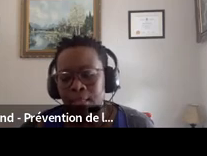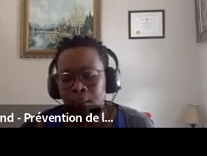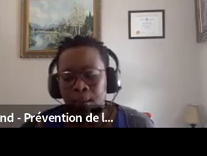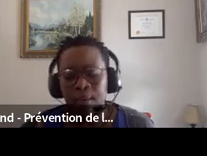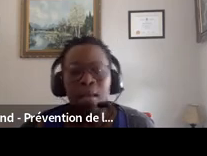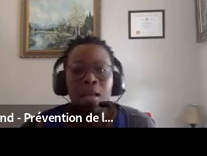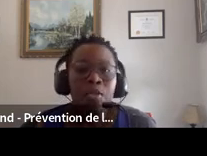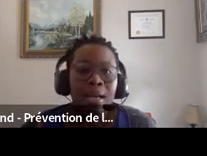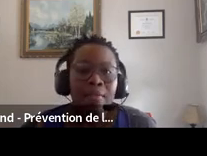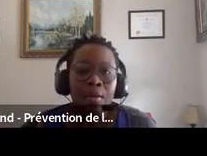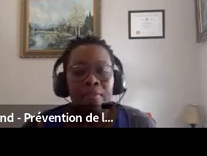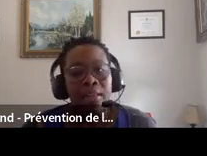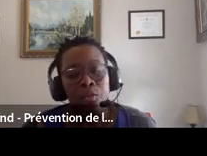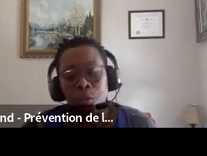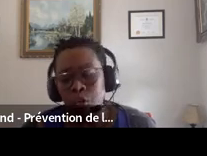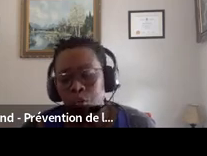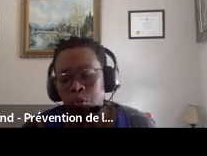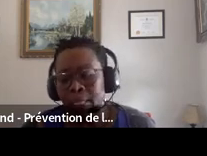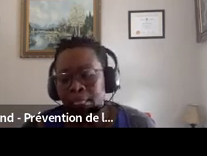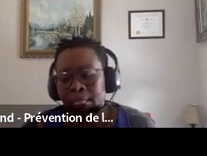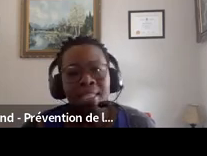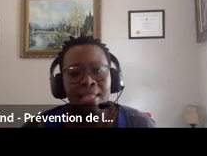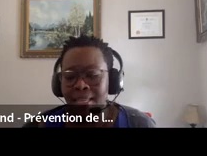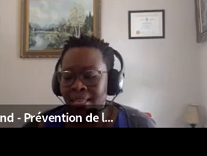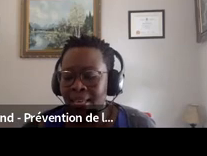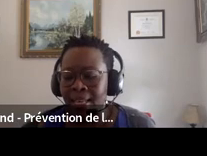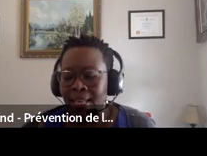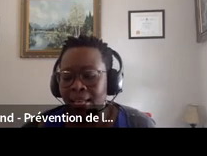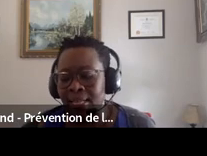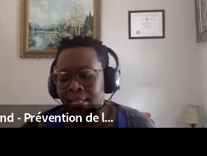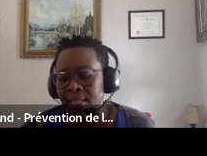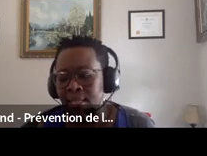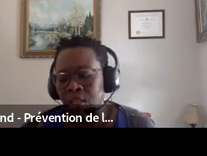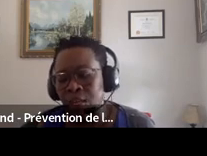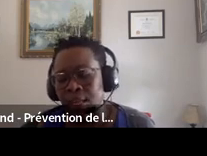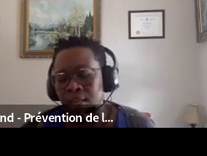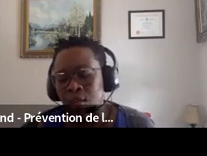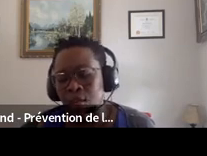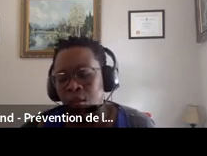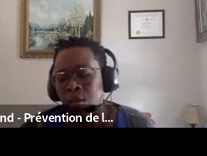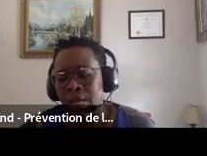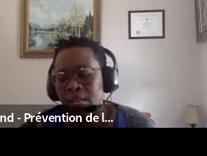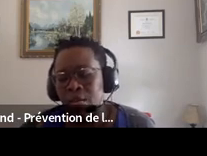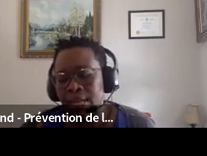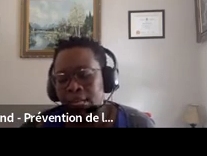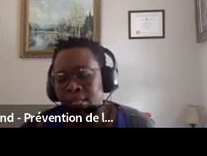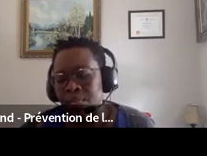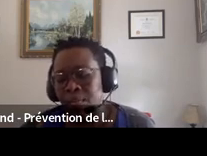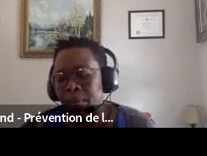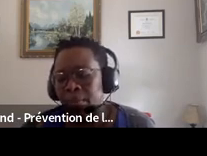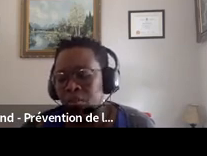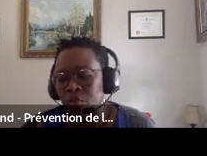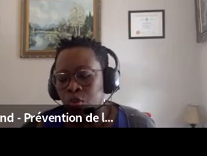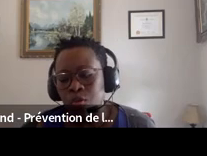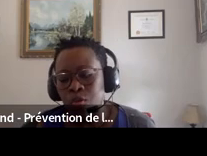personnes aînées de race noire. Nous avons avec nous aujourd'hui Bénédicte, qui est la directrice générale du